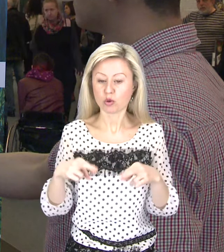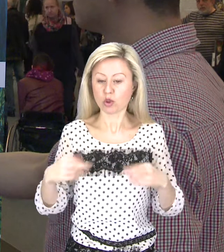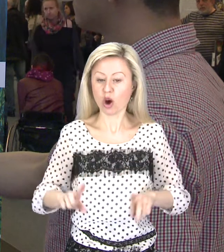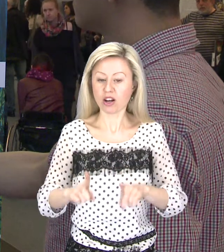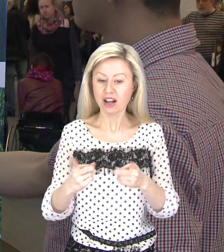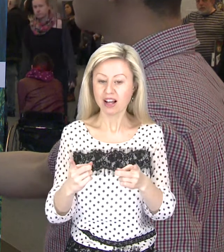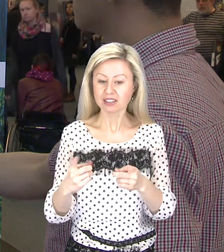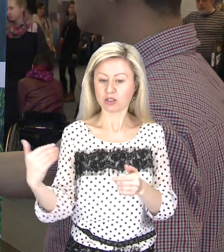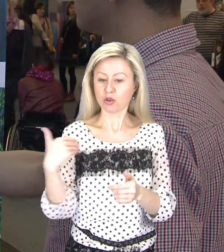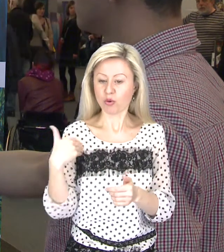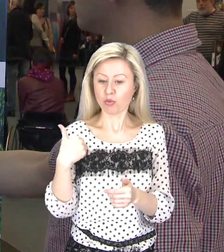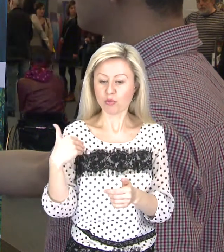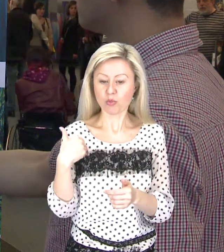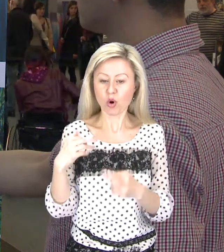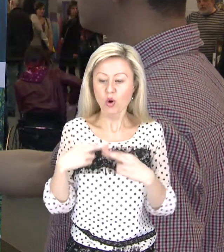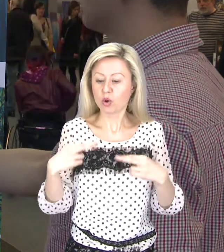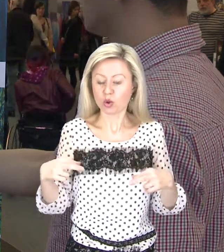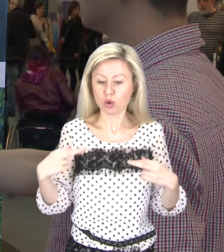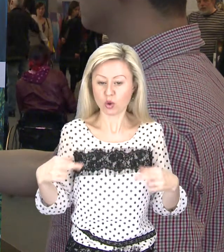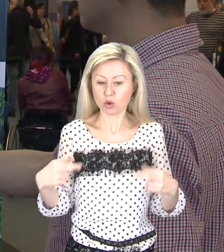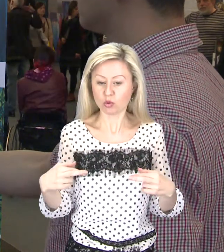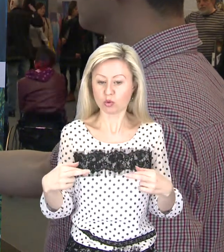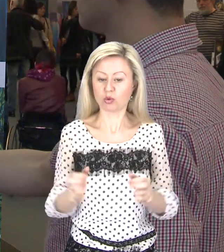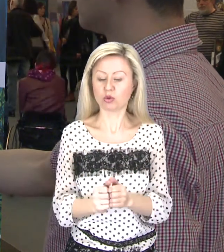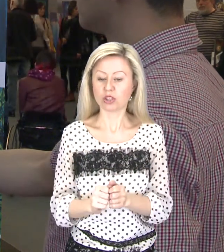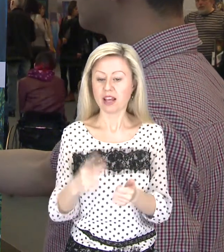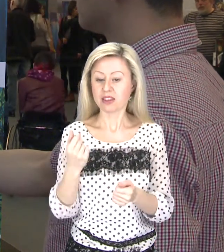je eventami, jakie proponują dla osób niepełnosprawnych.